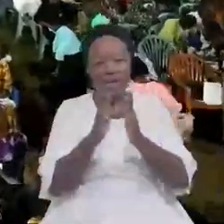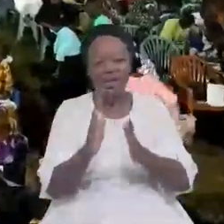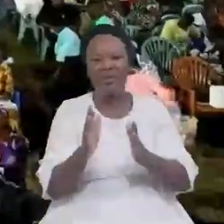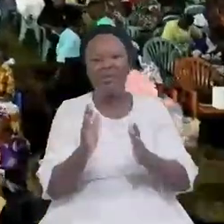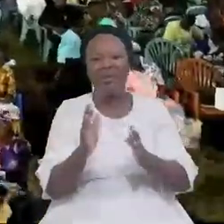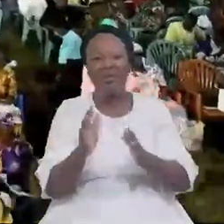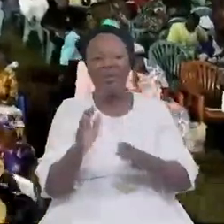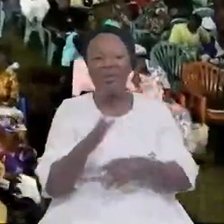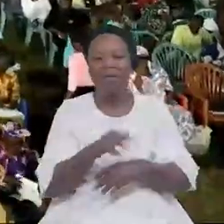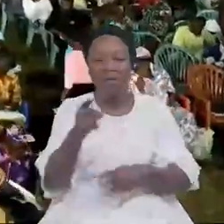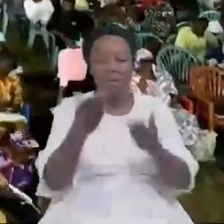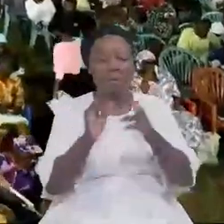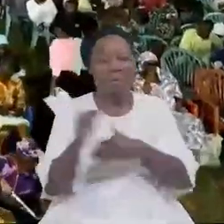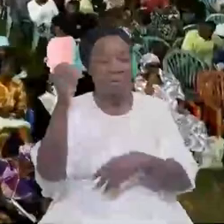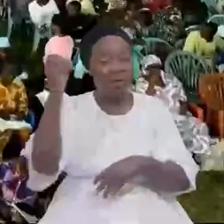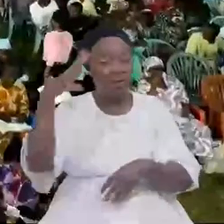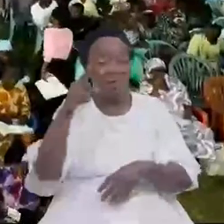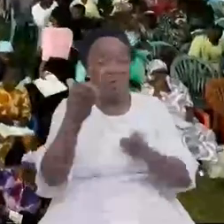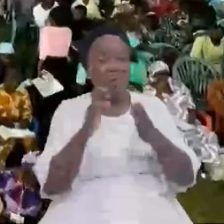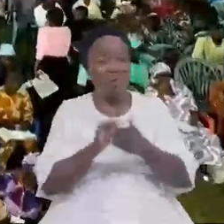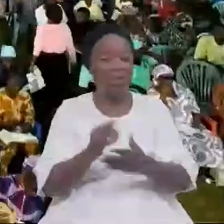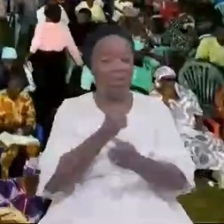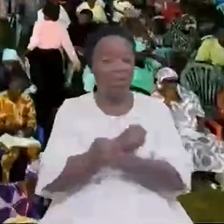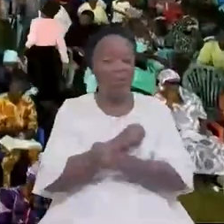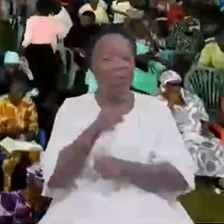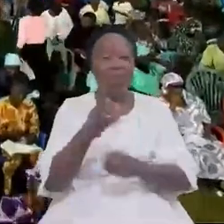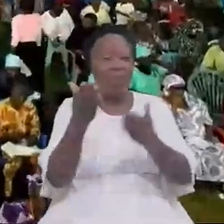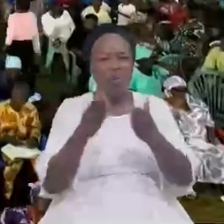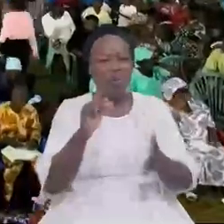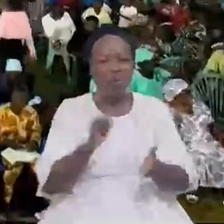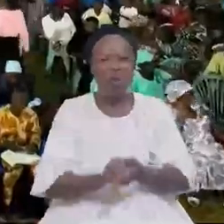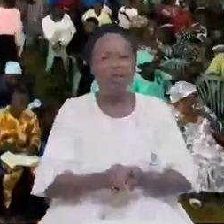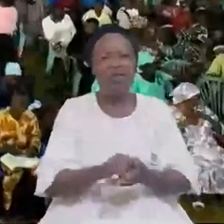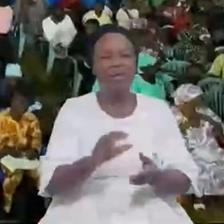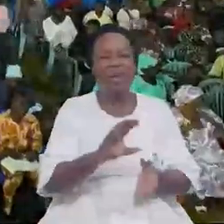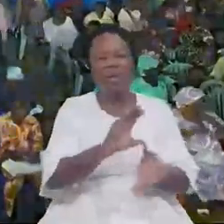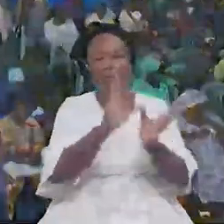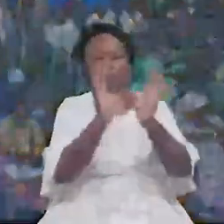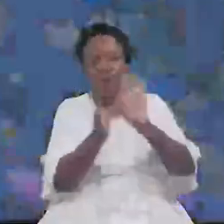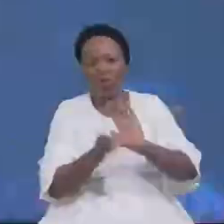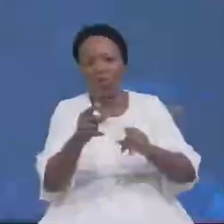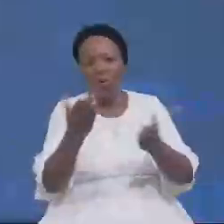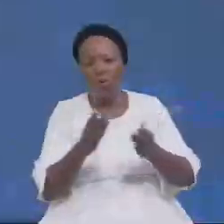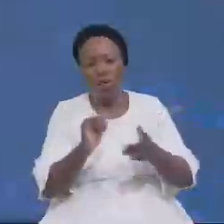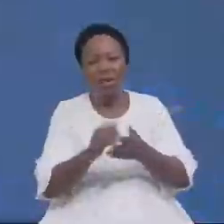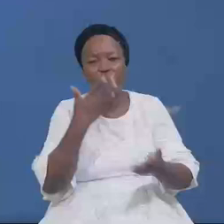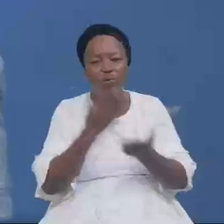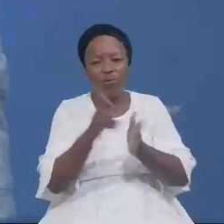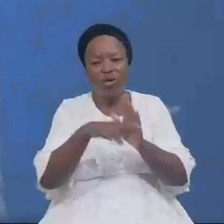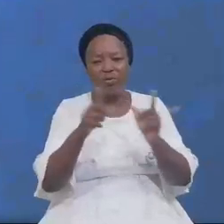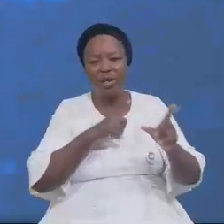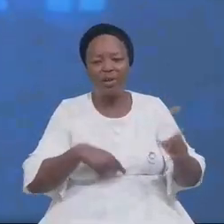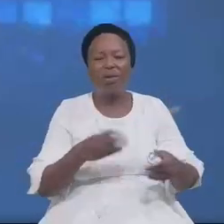cette grâce, vous voulez cet amour, vous voulez cette conversion, vous voulez cette bonté du Seigneur, où que vous